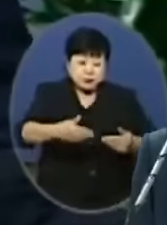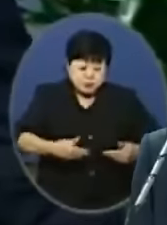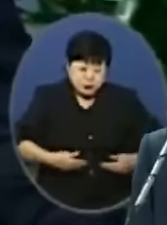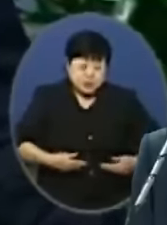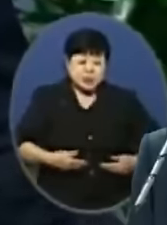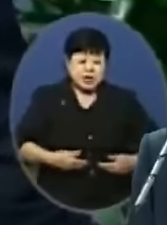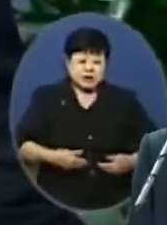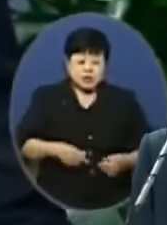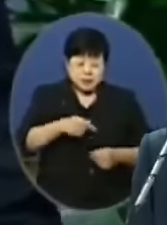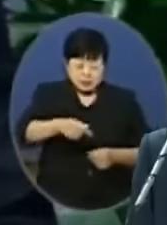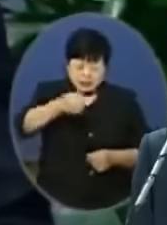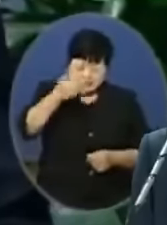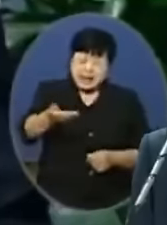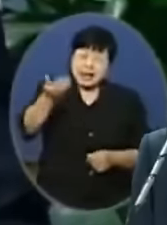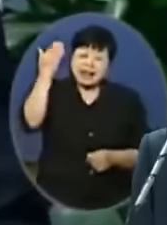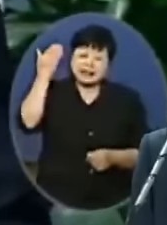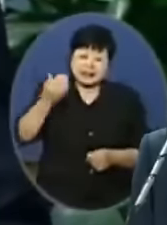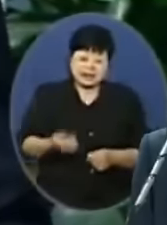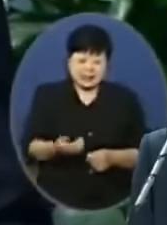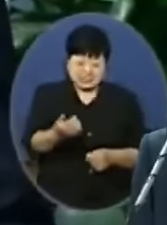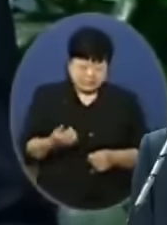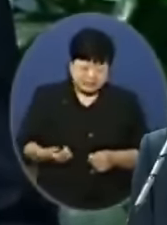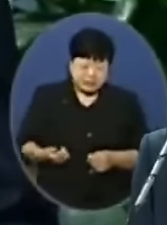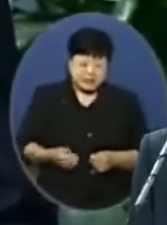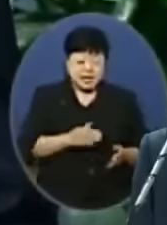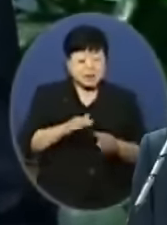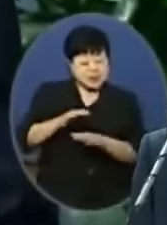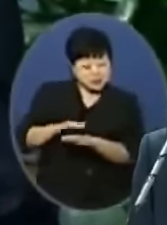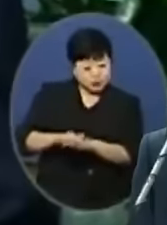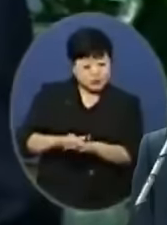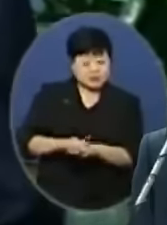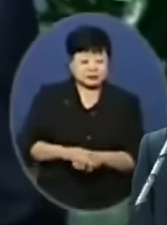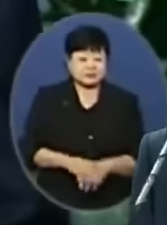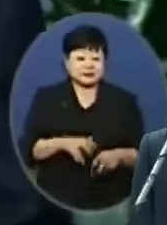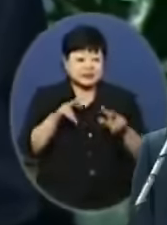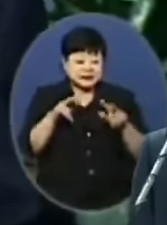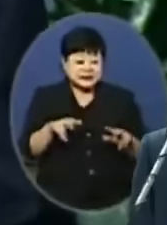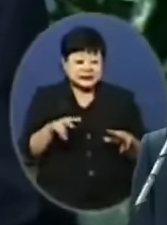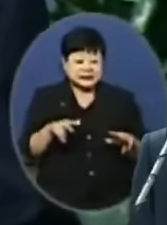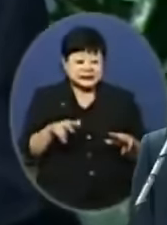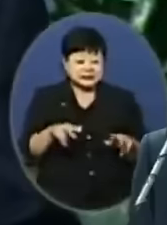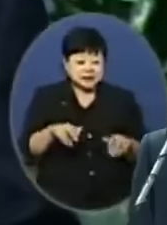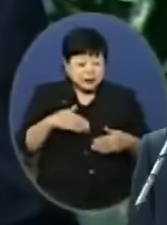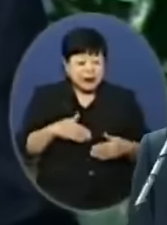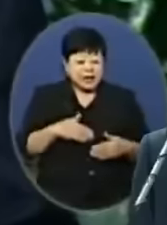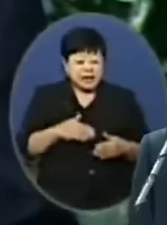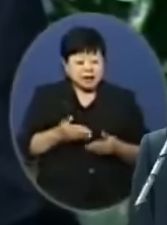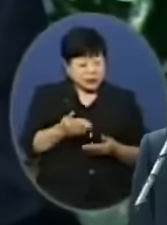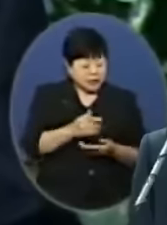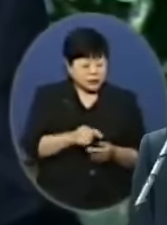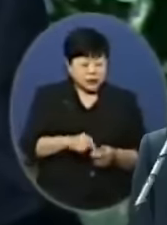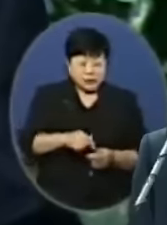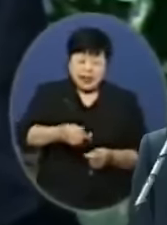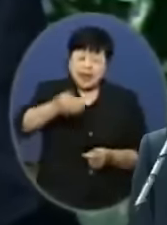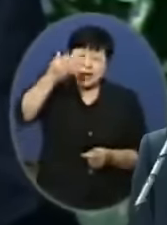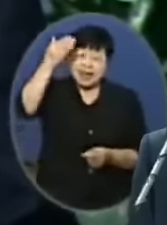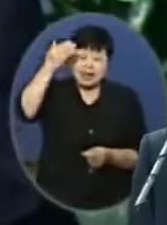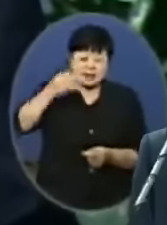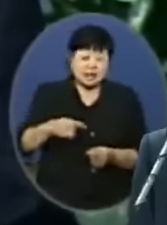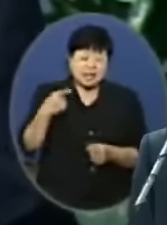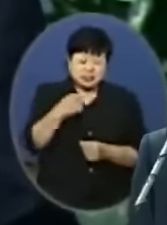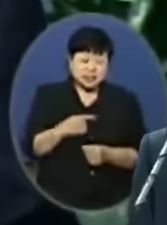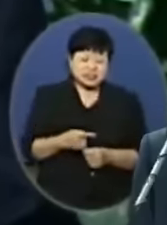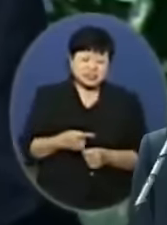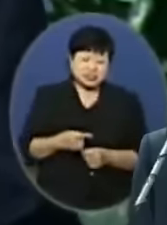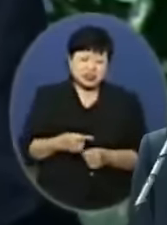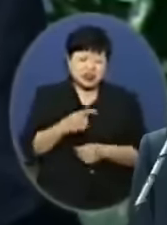천년 만년 전에 이미 예비해 놓았었어요. 하나님 예비는 지금 성급하게 예비하는 것이 아닙니다. 천년